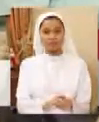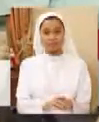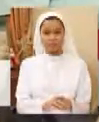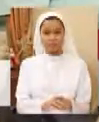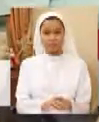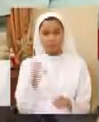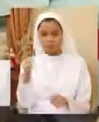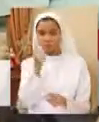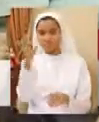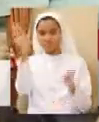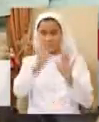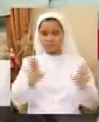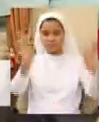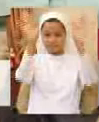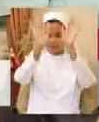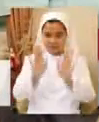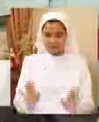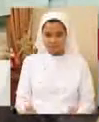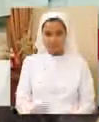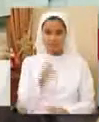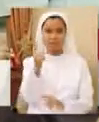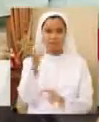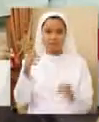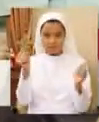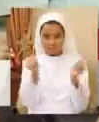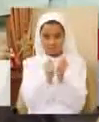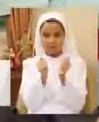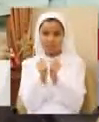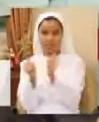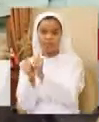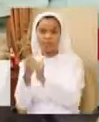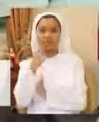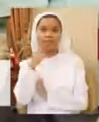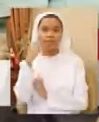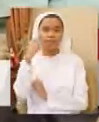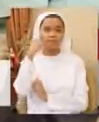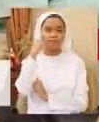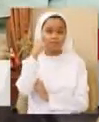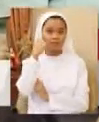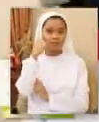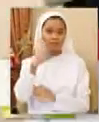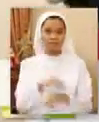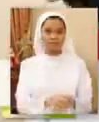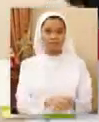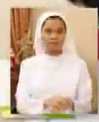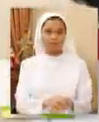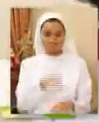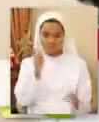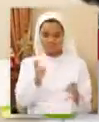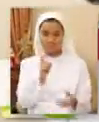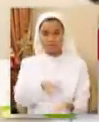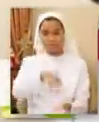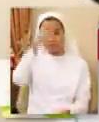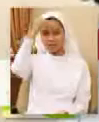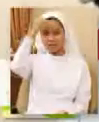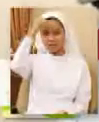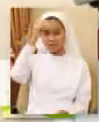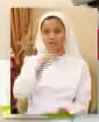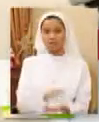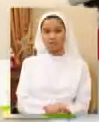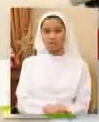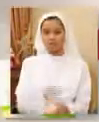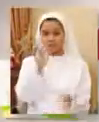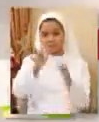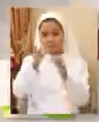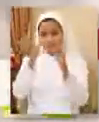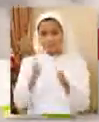ka dyan every Sunday na ano, gathering. Wala kasama. Oo, tapos bigyan ka ng assignment na ikaw mag-interpret sa ganito na ano. Ngayong